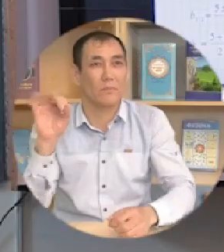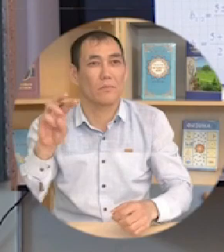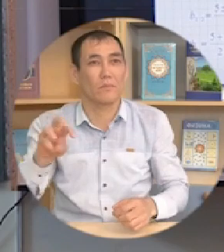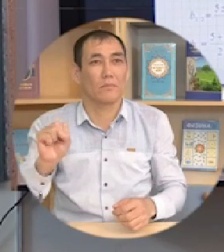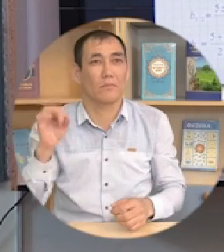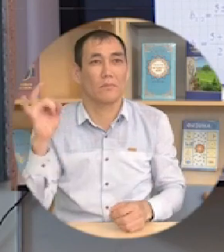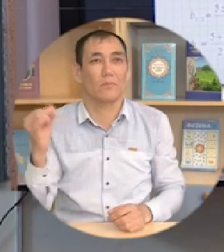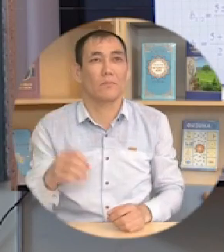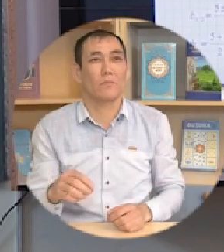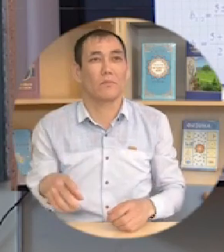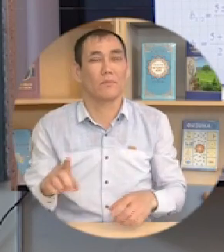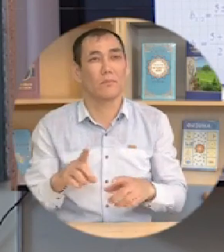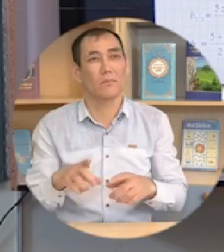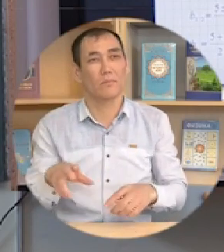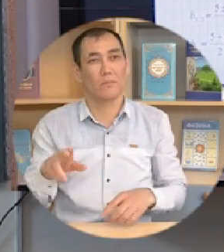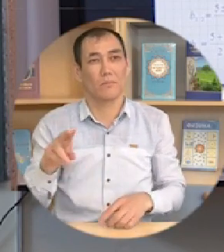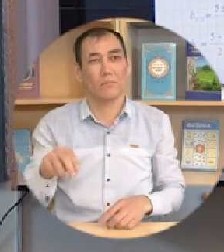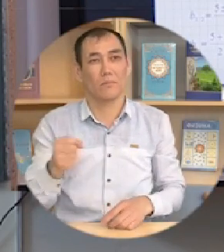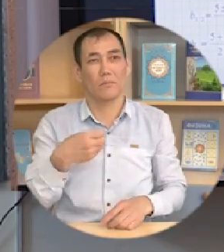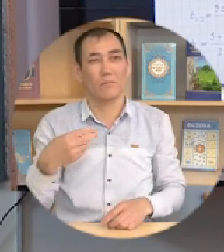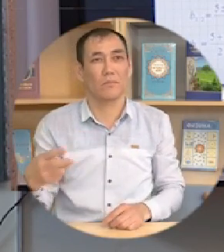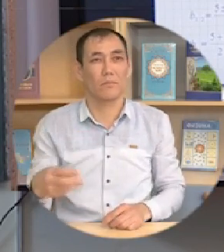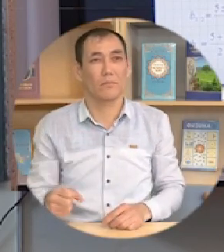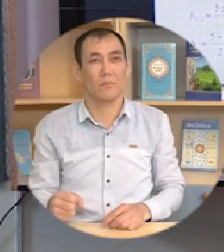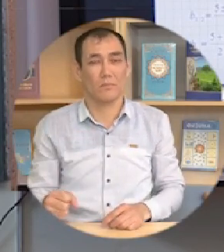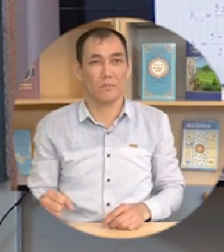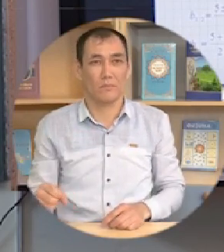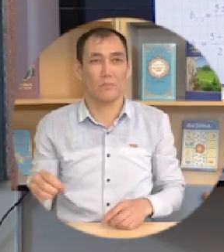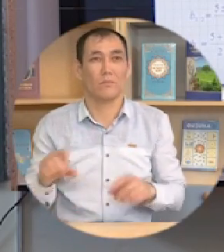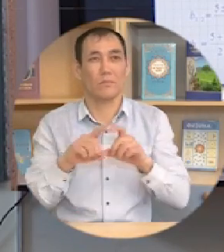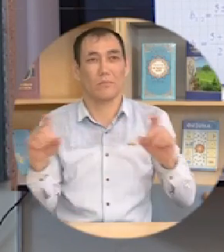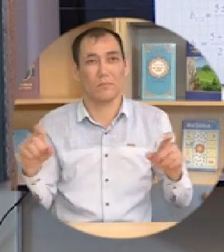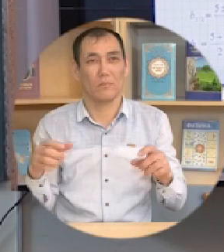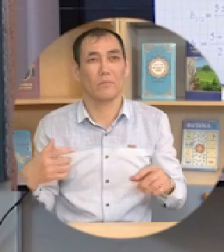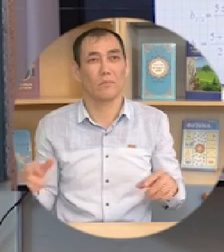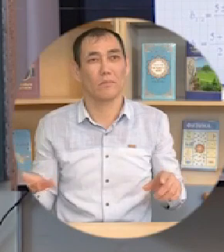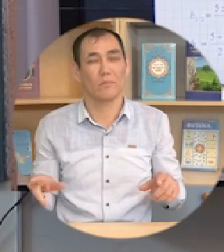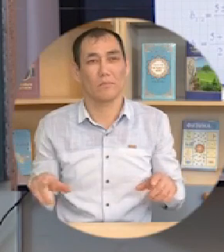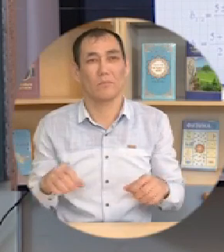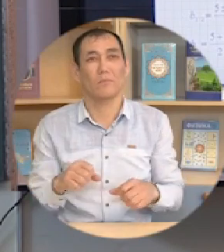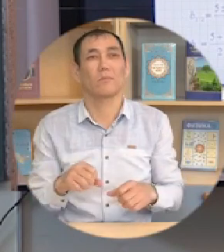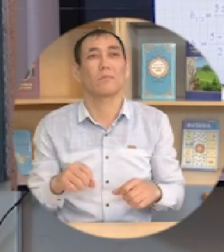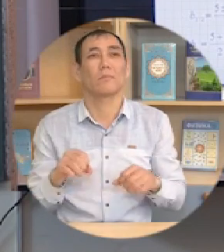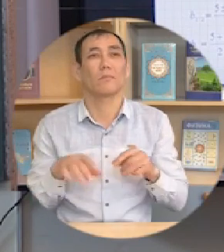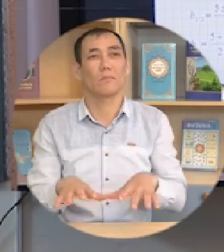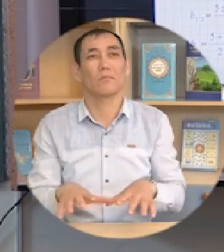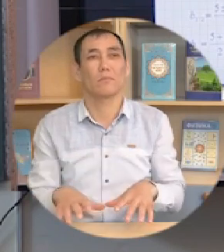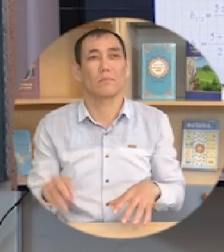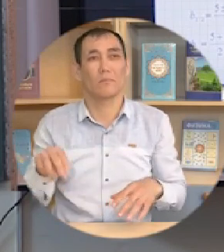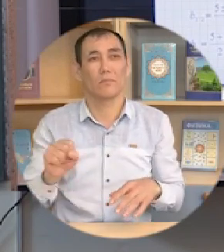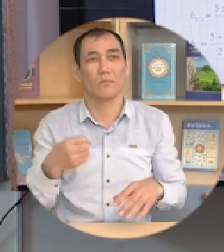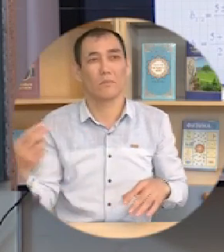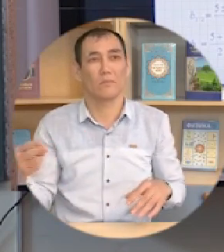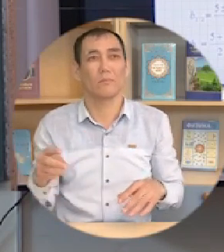мишліктің периметрін табу формуласы һәм майданын табу формуласынан пайдаланып, П тең